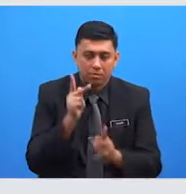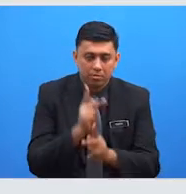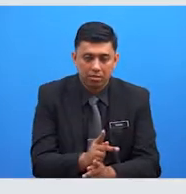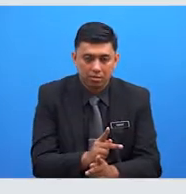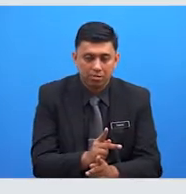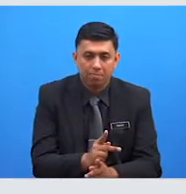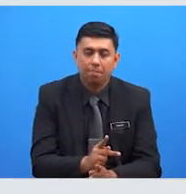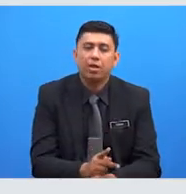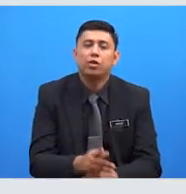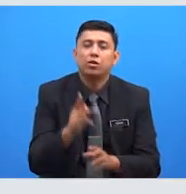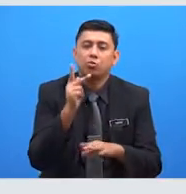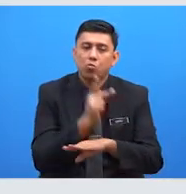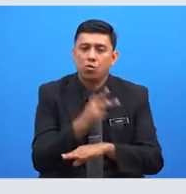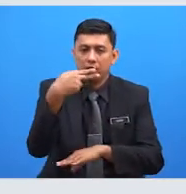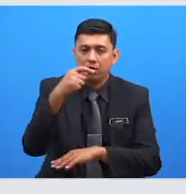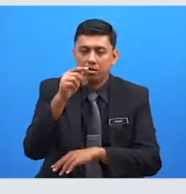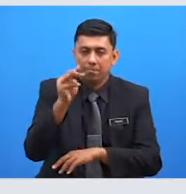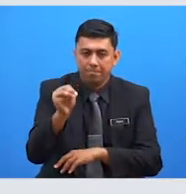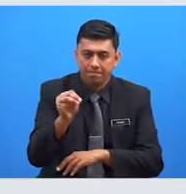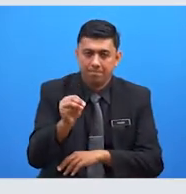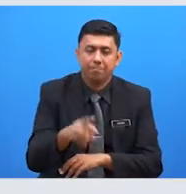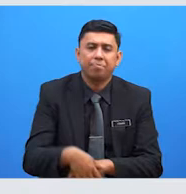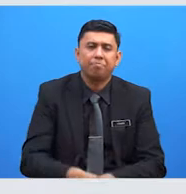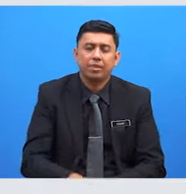Simpan kod HTML dengan nama fail